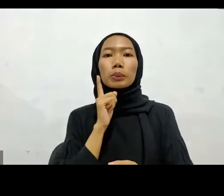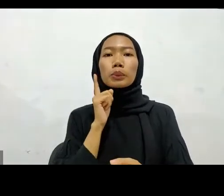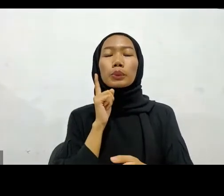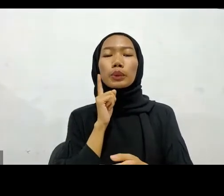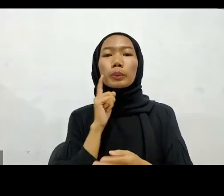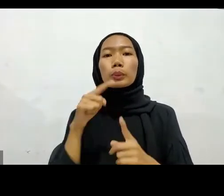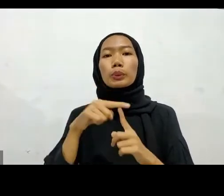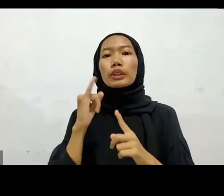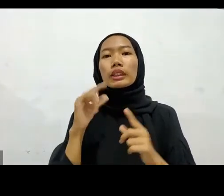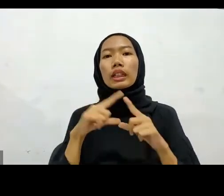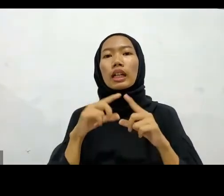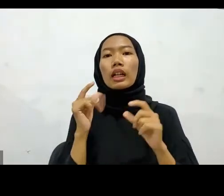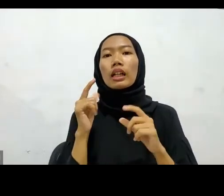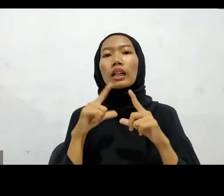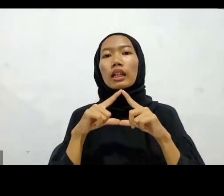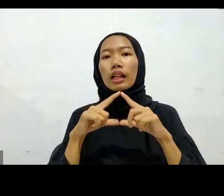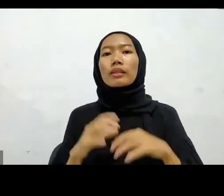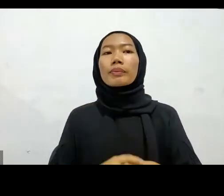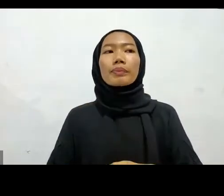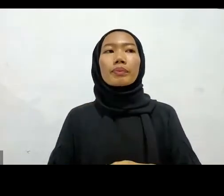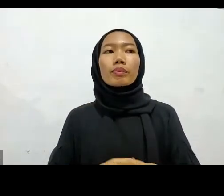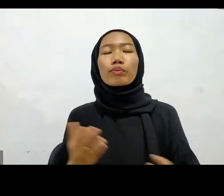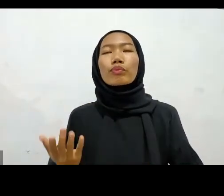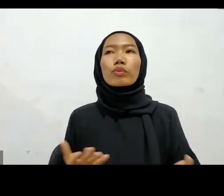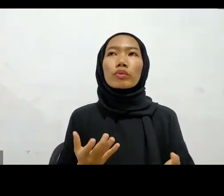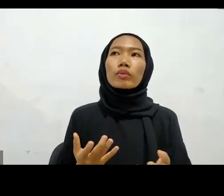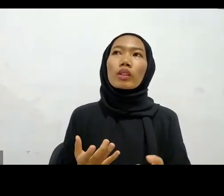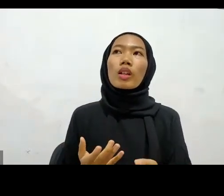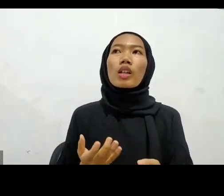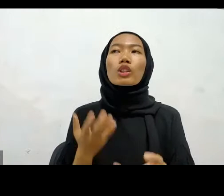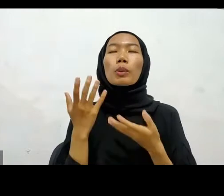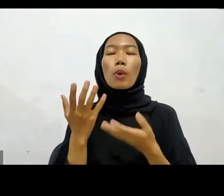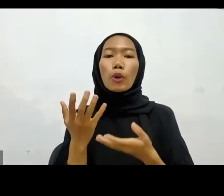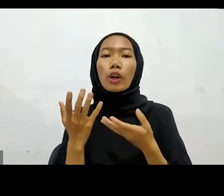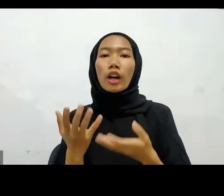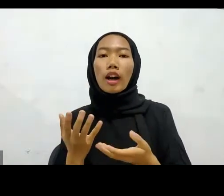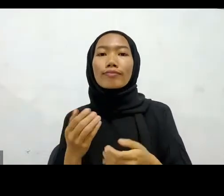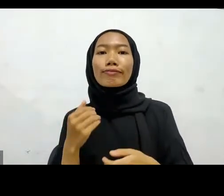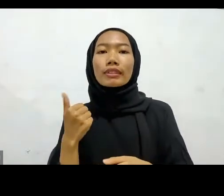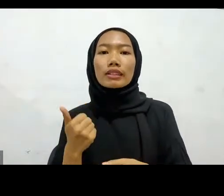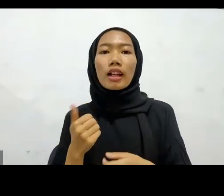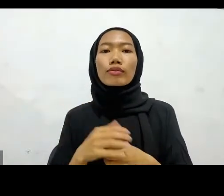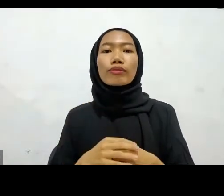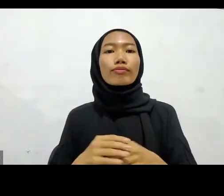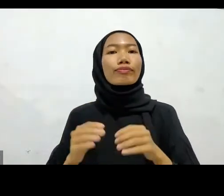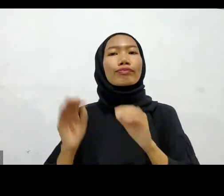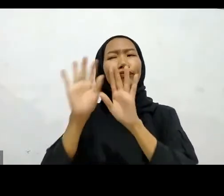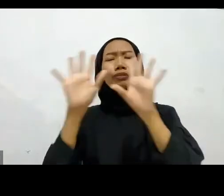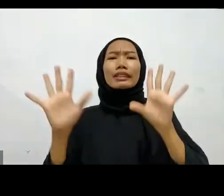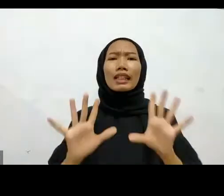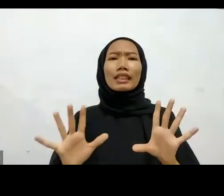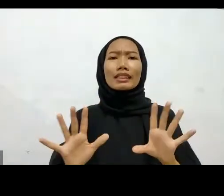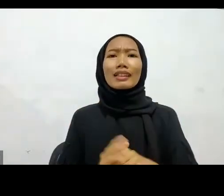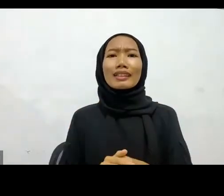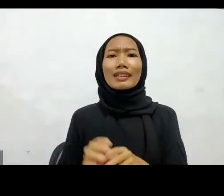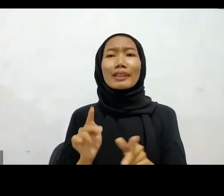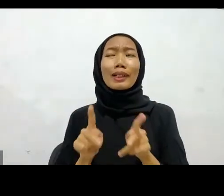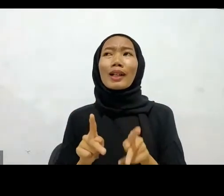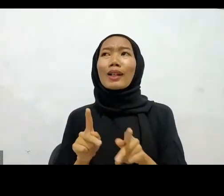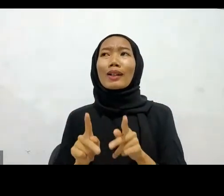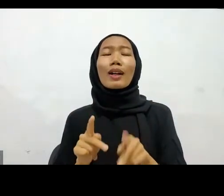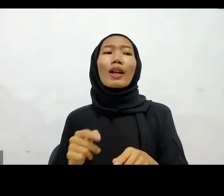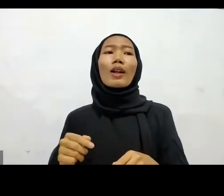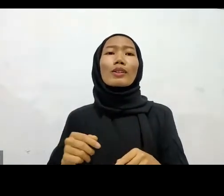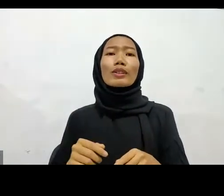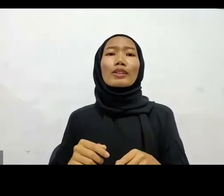memberikan sedikit gambaran ya. Pertama-tama ini bukan super bidang saya yang disability, tapi